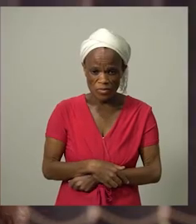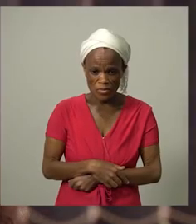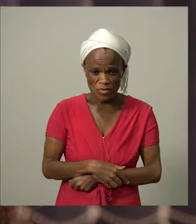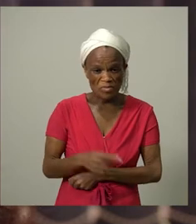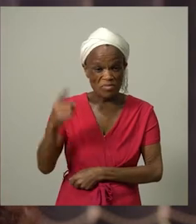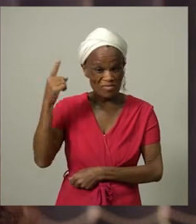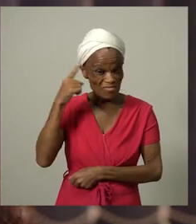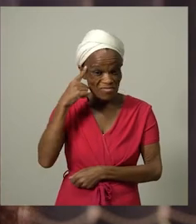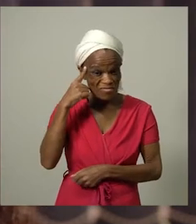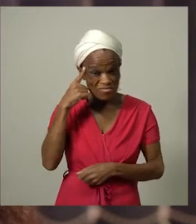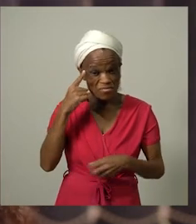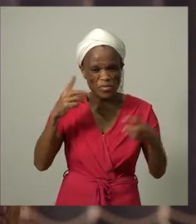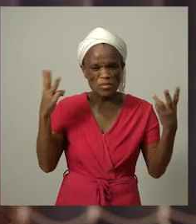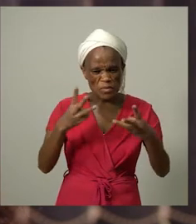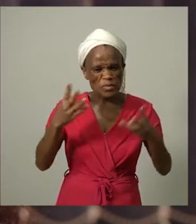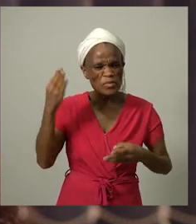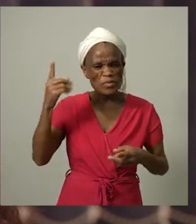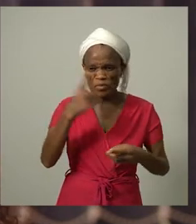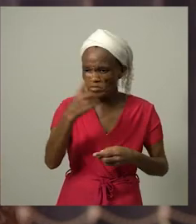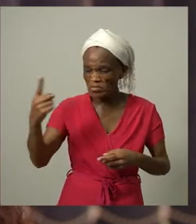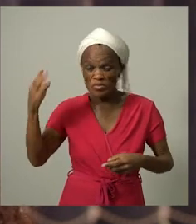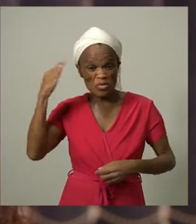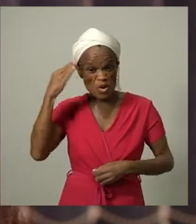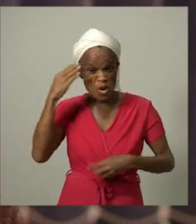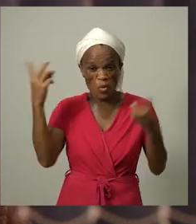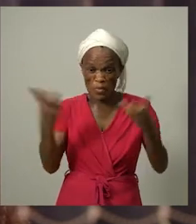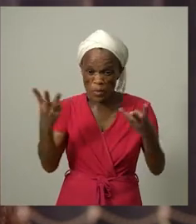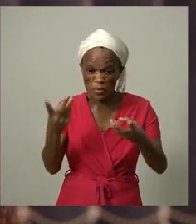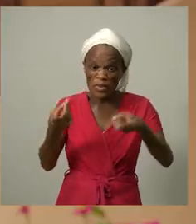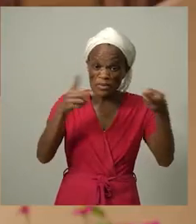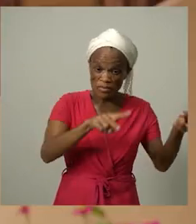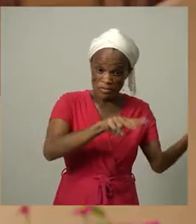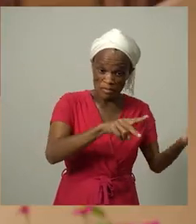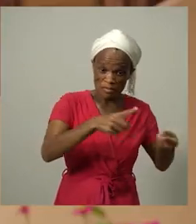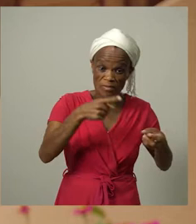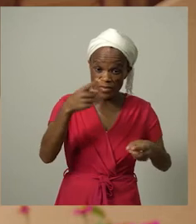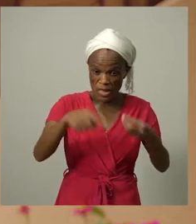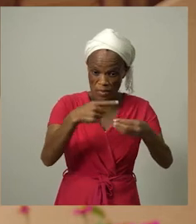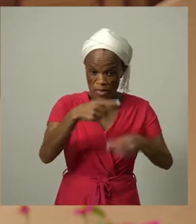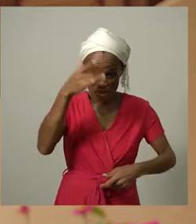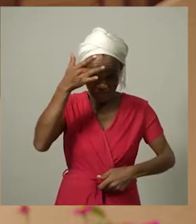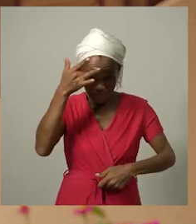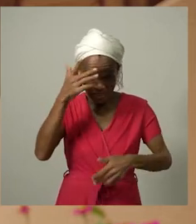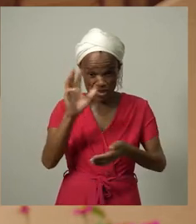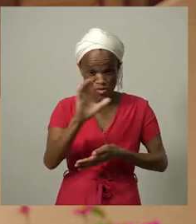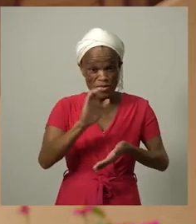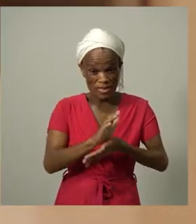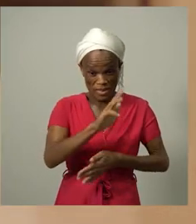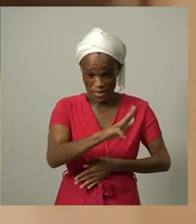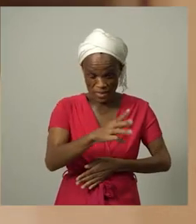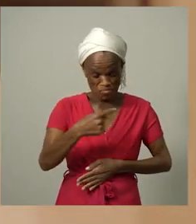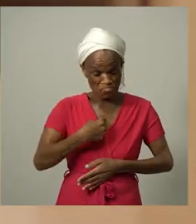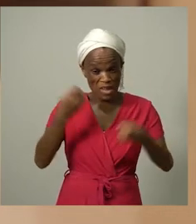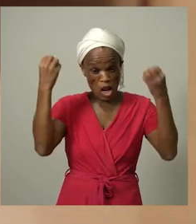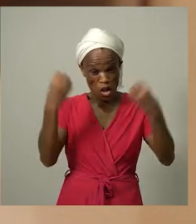Mangicabanga akekho umuntu ongenayo umuntu amaziyo njengamanje odlulile ngenxa ye-COVID-19. Njengalahlekelwa amalungu omndeni amabili.